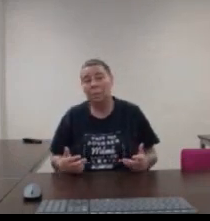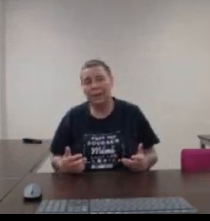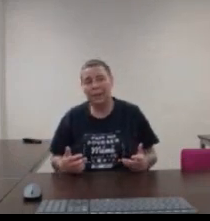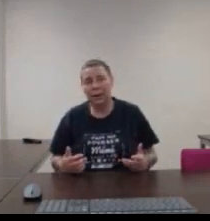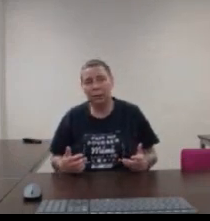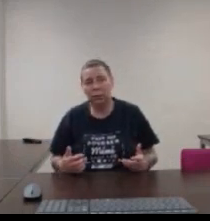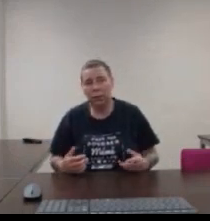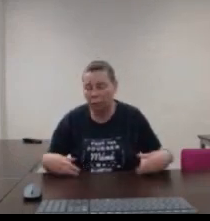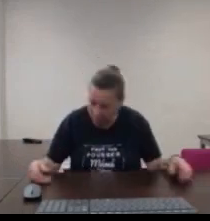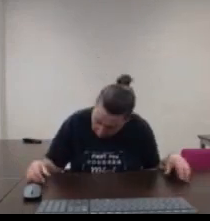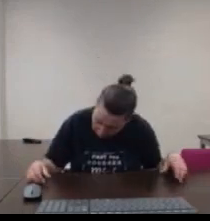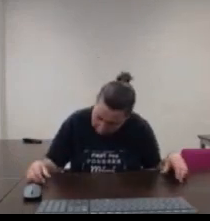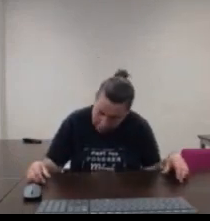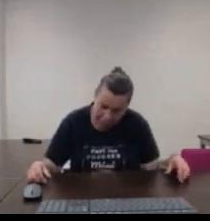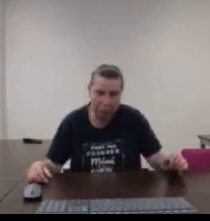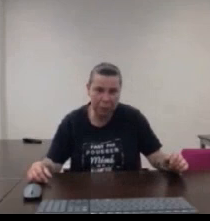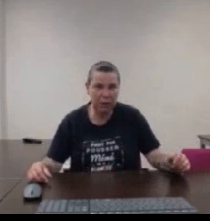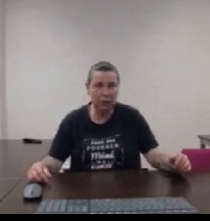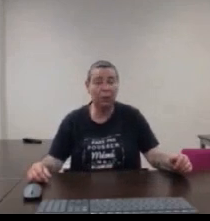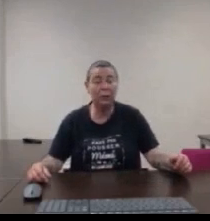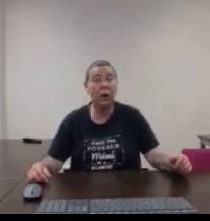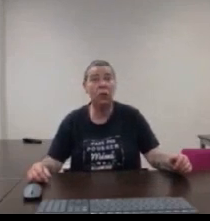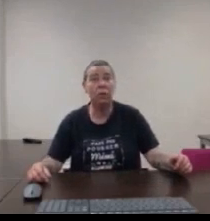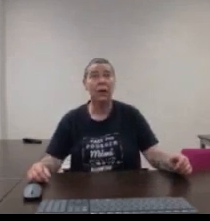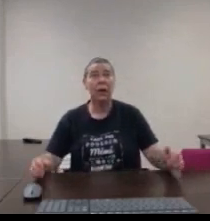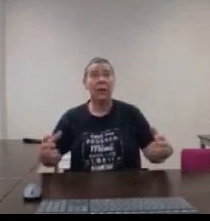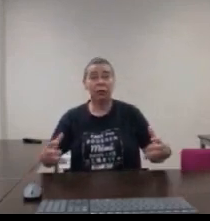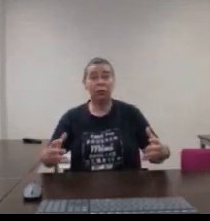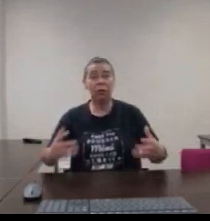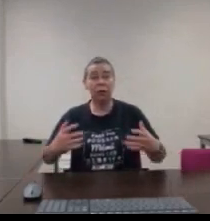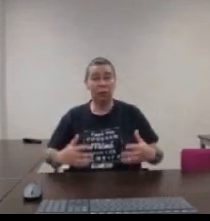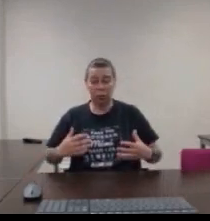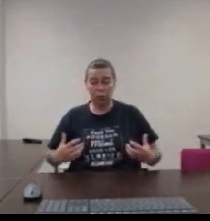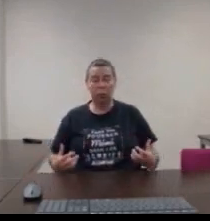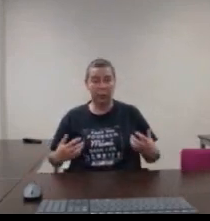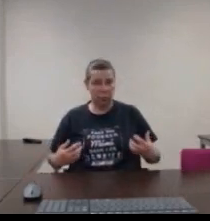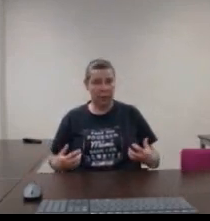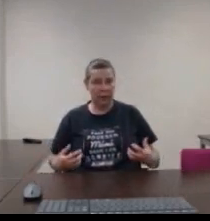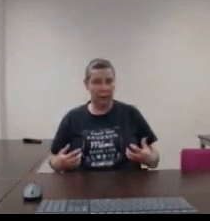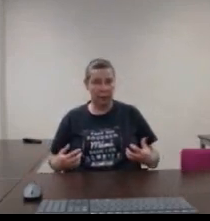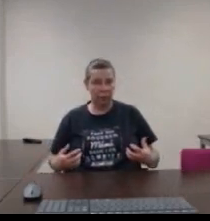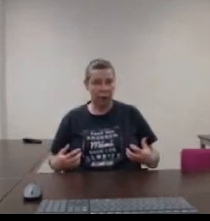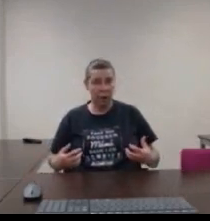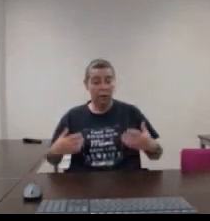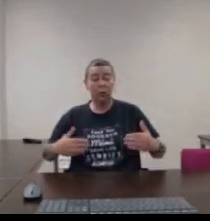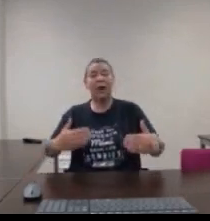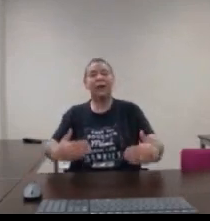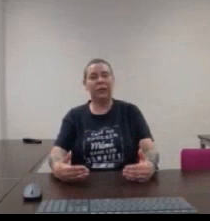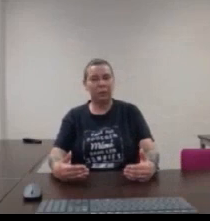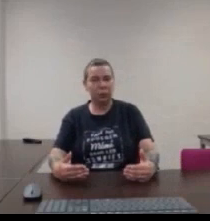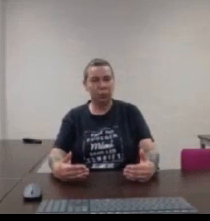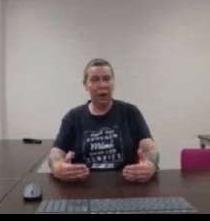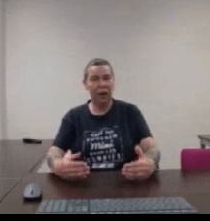ne serait-ce que pour maintenir la position, parce que sinon, on serait comme des poupées de chiffon complètement ramollos. Et du coup, les muscles qu'on contracte pour maintenir la posture, vu